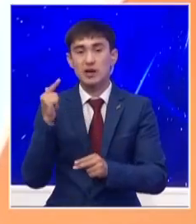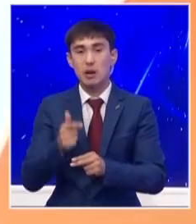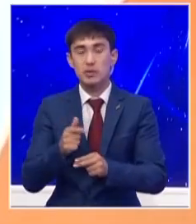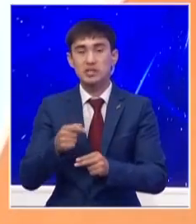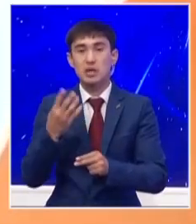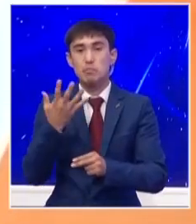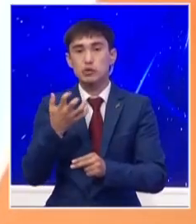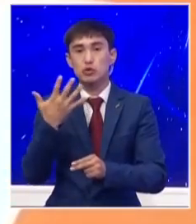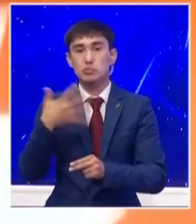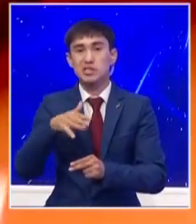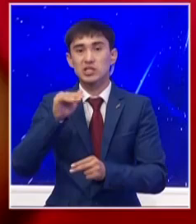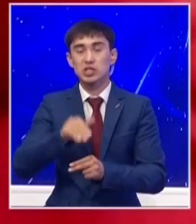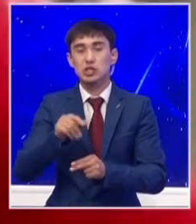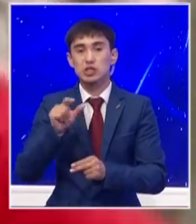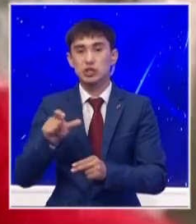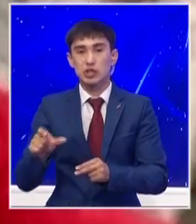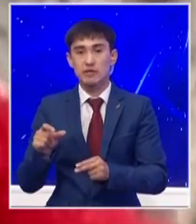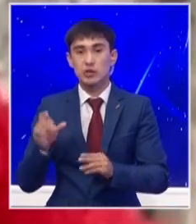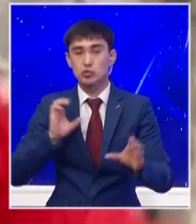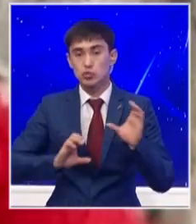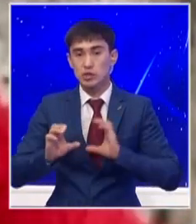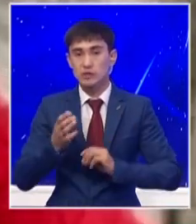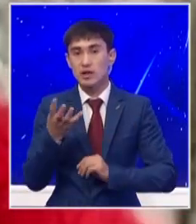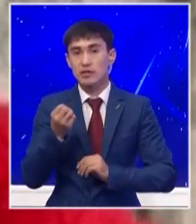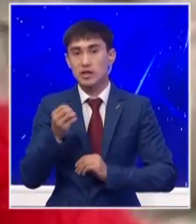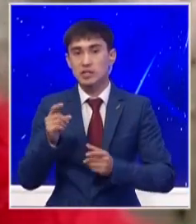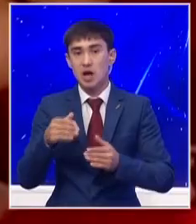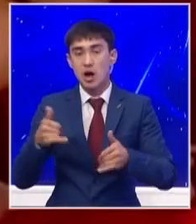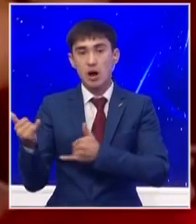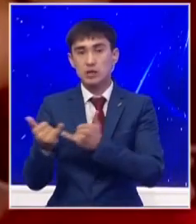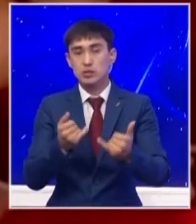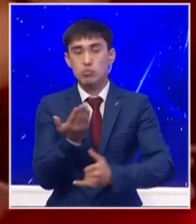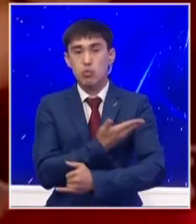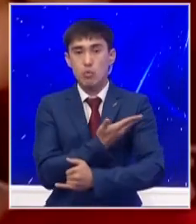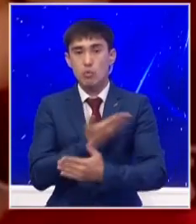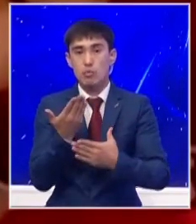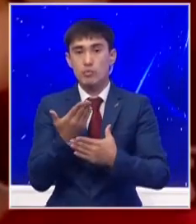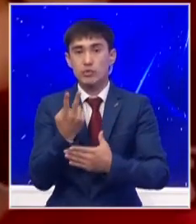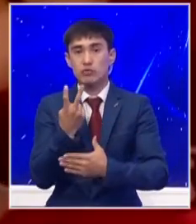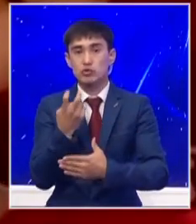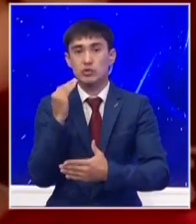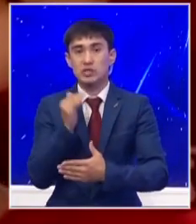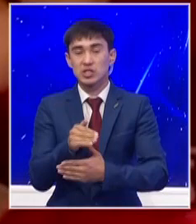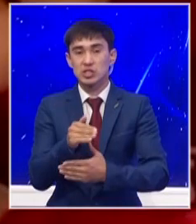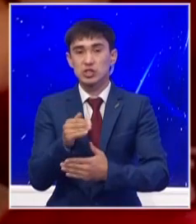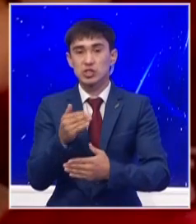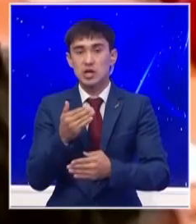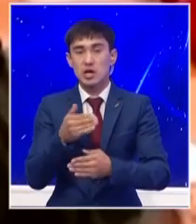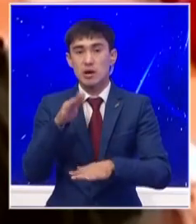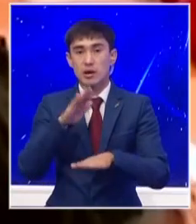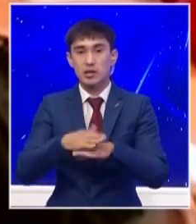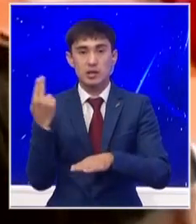финансовой грамотности 550 тысяч учащихся и студентов, а также оказать помощь 200 тысячам заемщиков банков